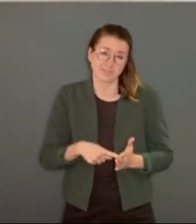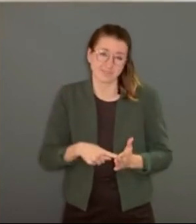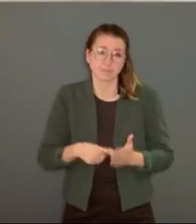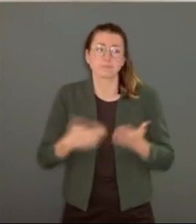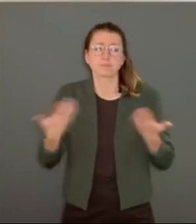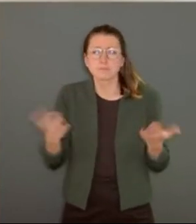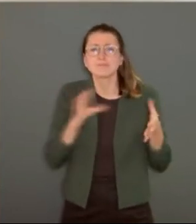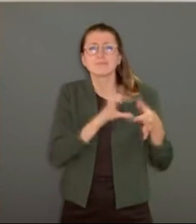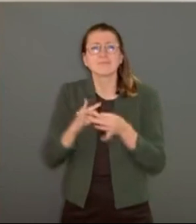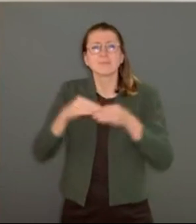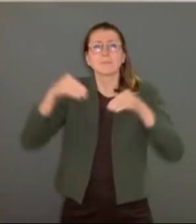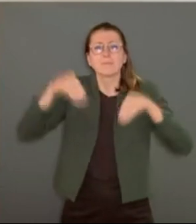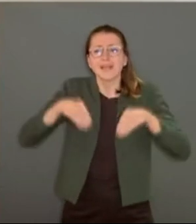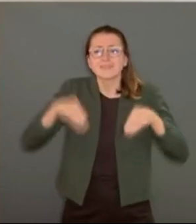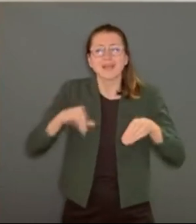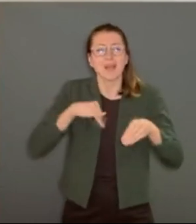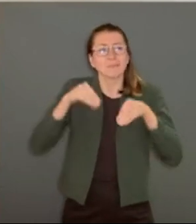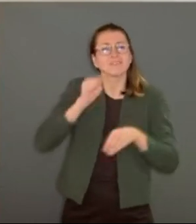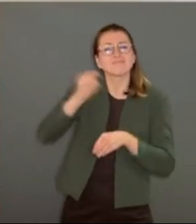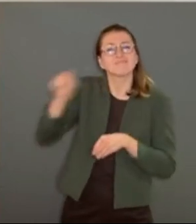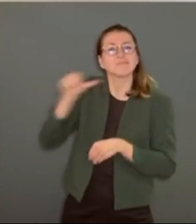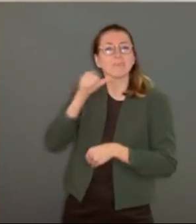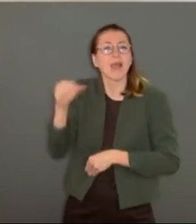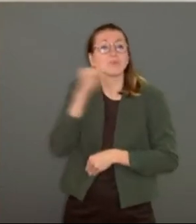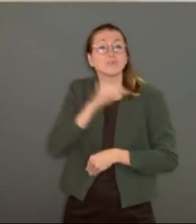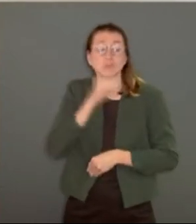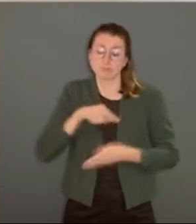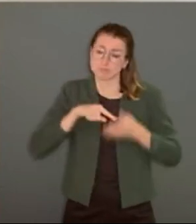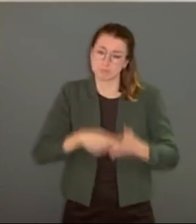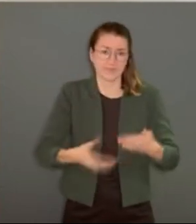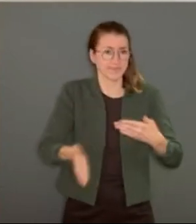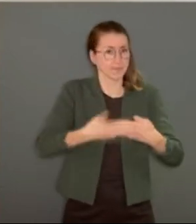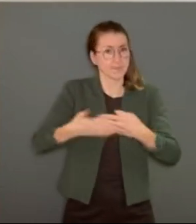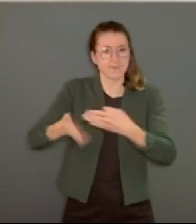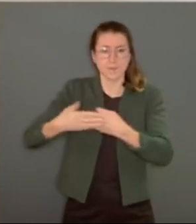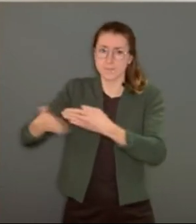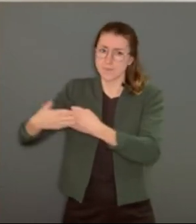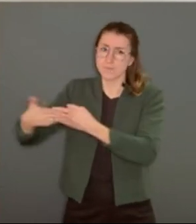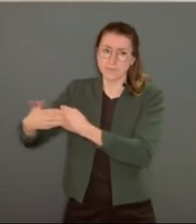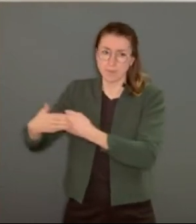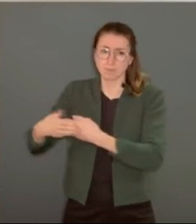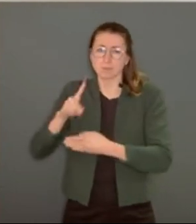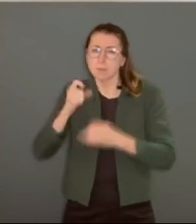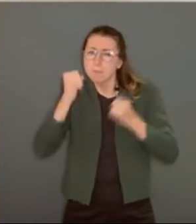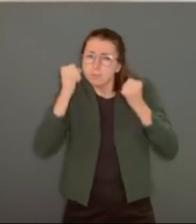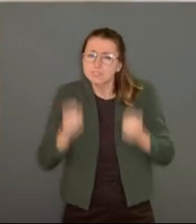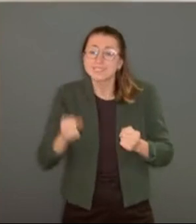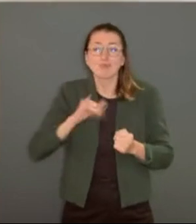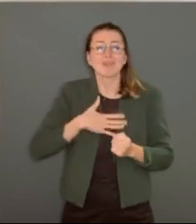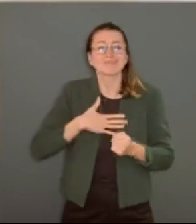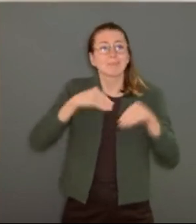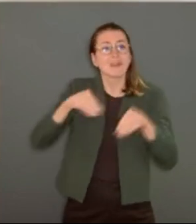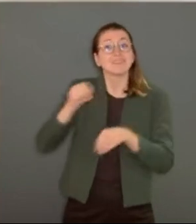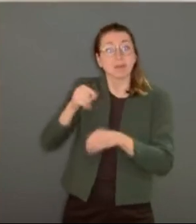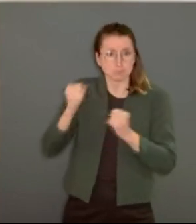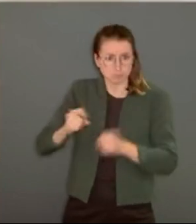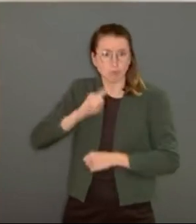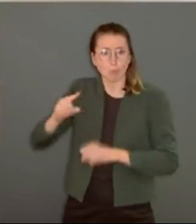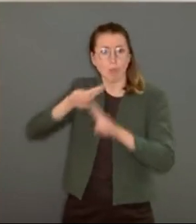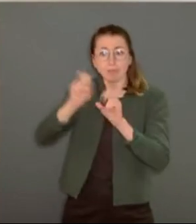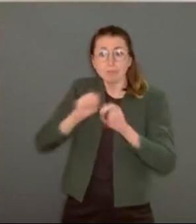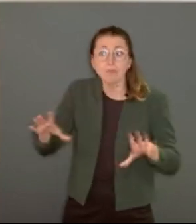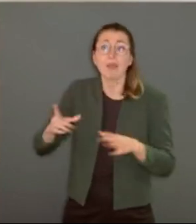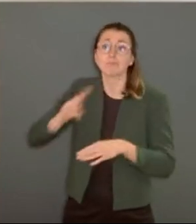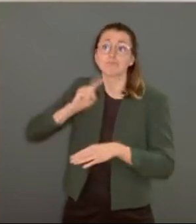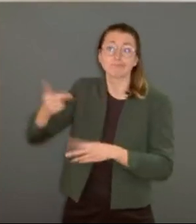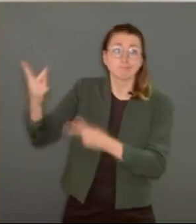seront fermés. La collecte et la livraison à domicile reste naturellement possible. Nous allons aussi